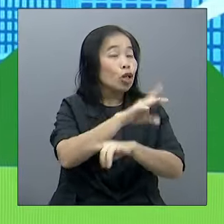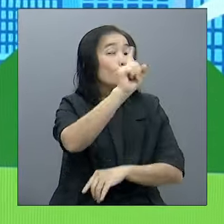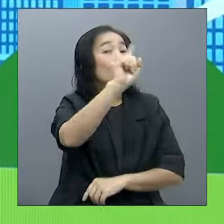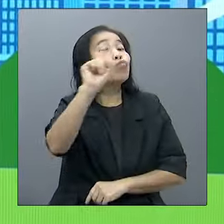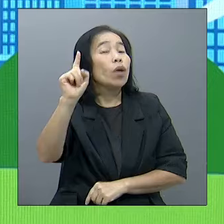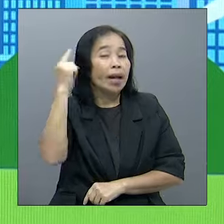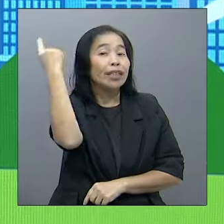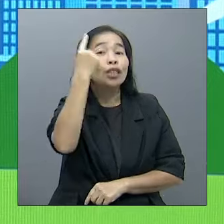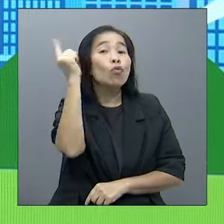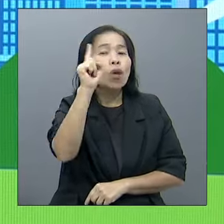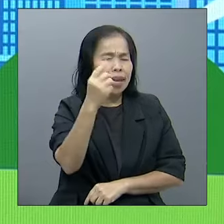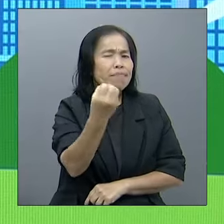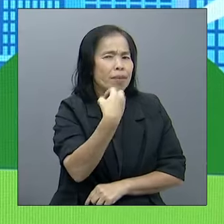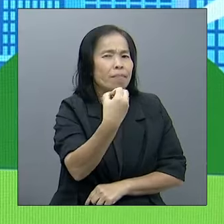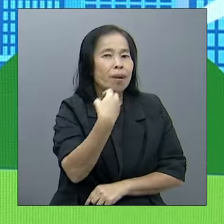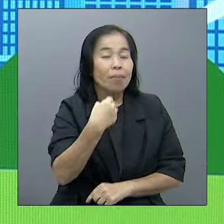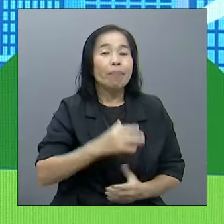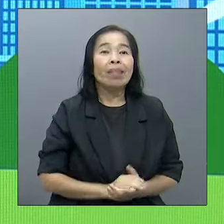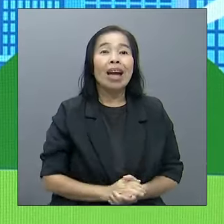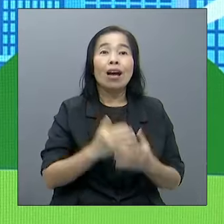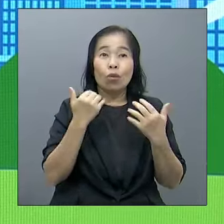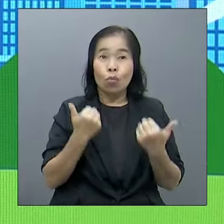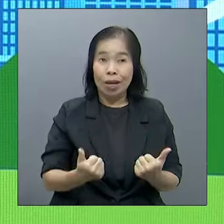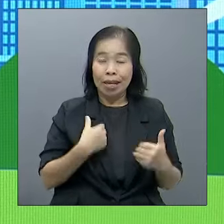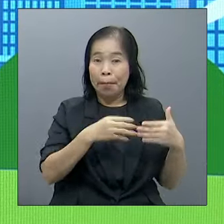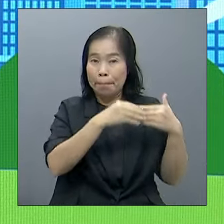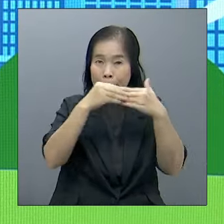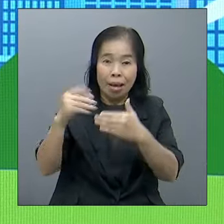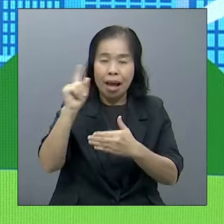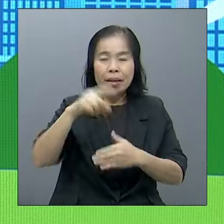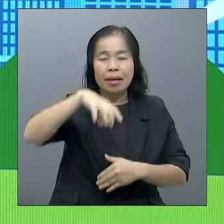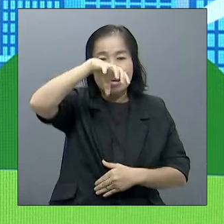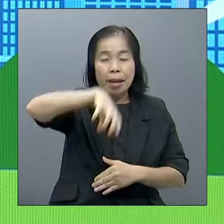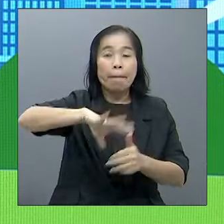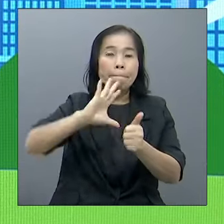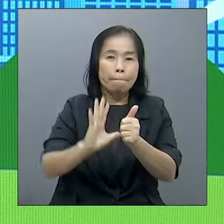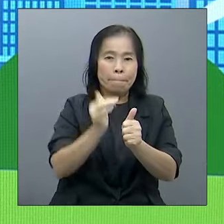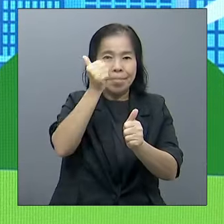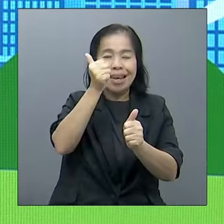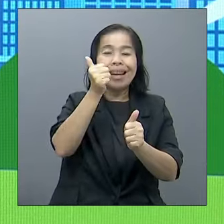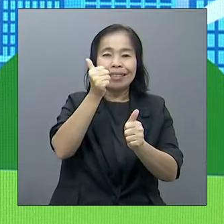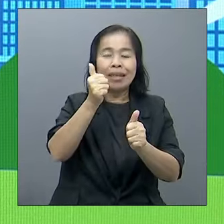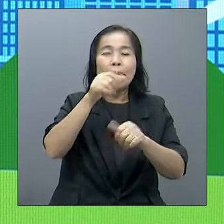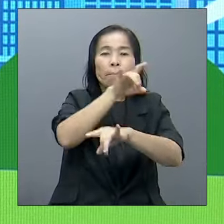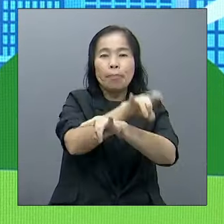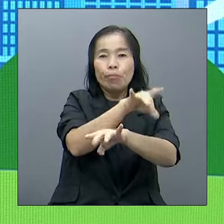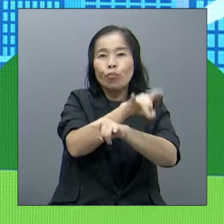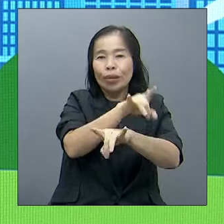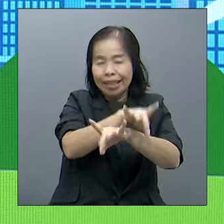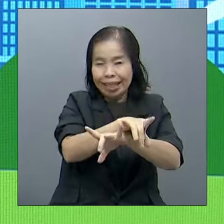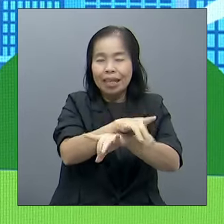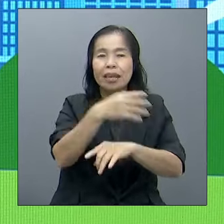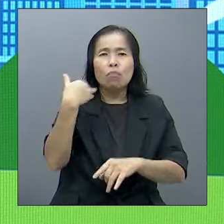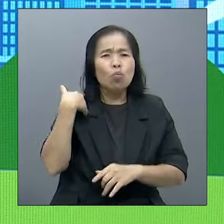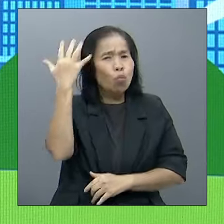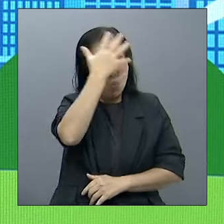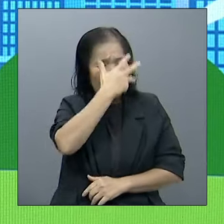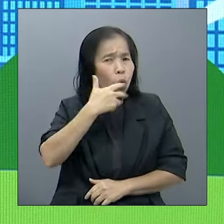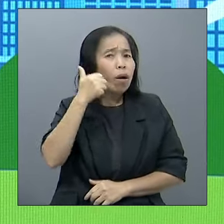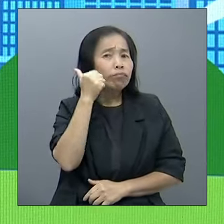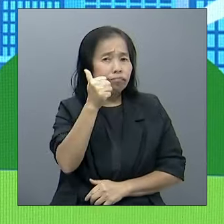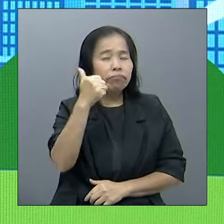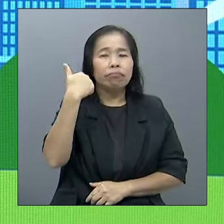อกกันได้นะคะแต่วันนี้ค่ะฟรินจะพาคุณผู้ชมไปเที่ยวในตัวเมืองเพชรนะคะนอกเหนือจากเรื่องธรรมชาติที่สวยงามในเมืองนี่แหละค่ะก็มี